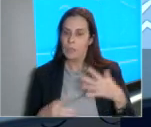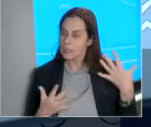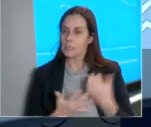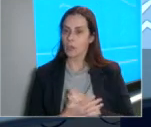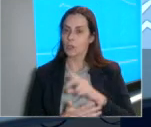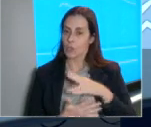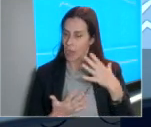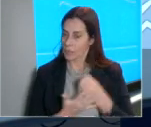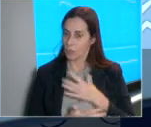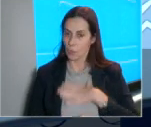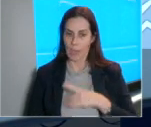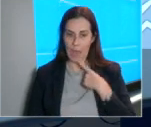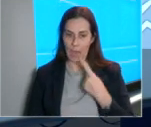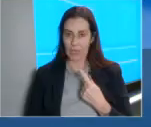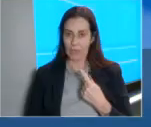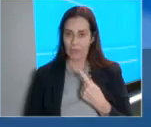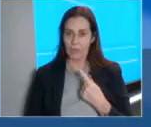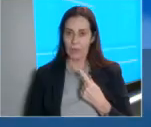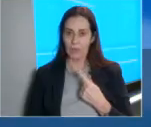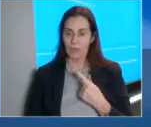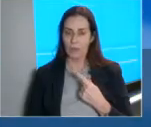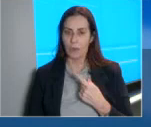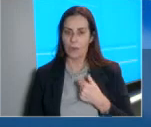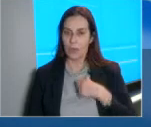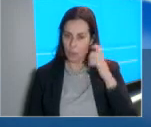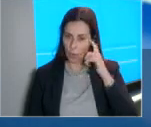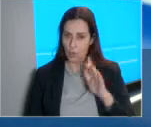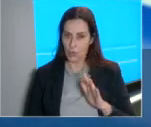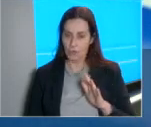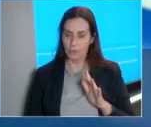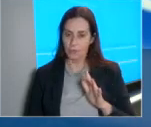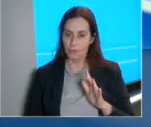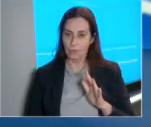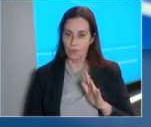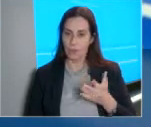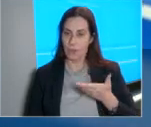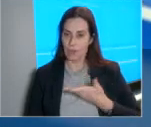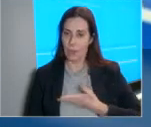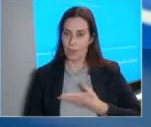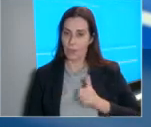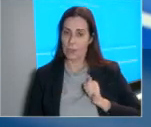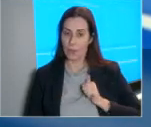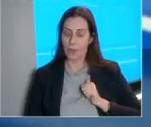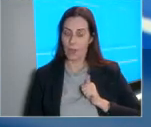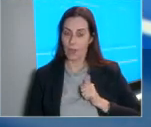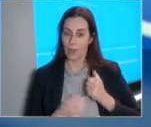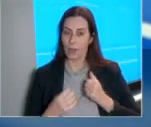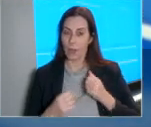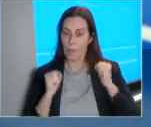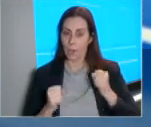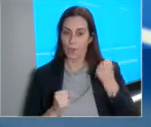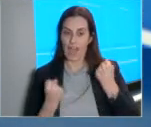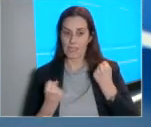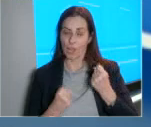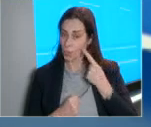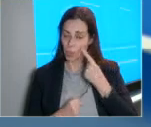ניצחון. יש הצלחה, אני רוצה גם להגיד, קודם כל אני חושב שקיבלנו צבא חזק יותר ובטוח יותר. ועל זה